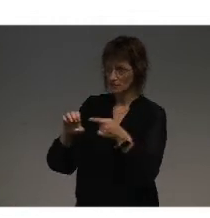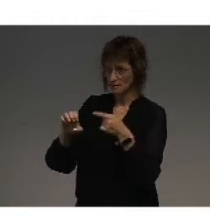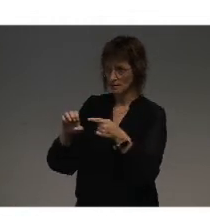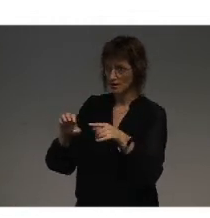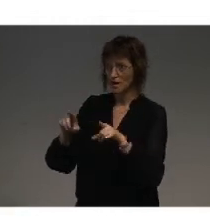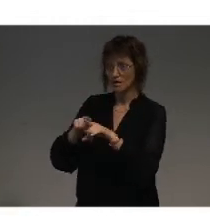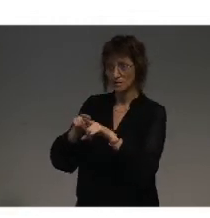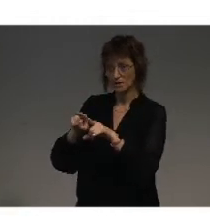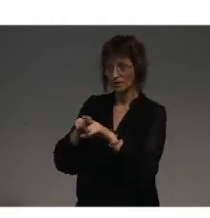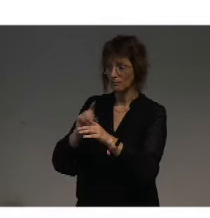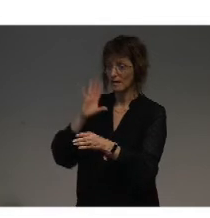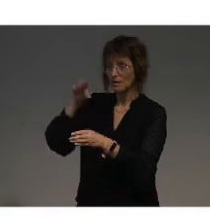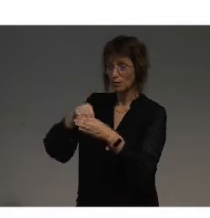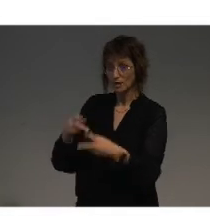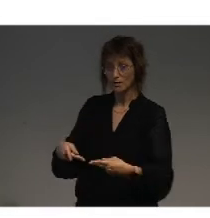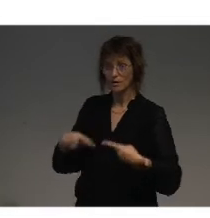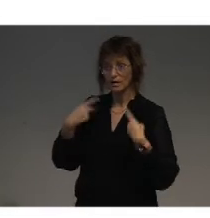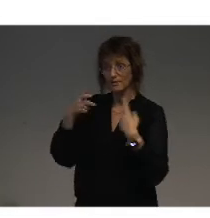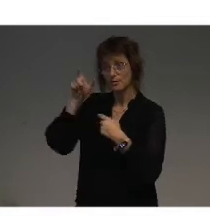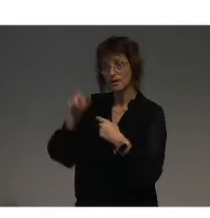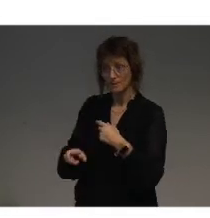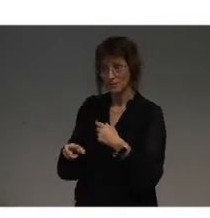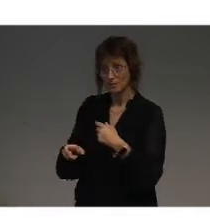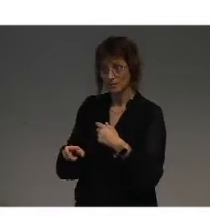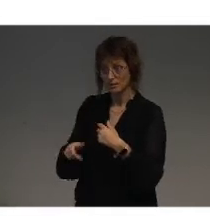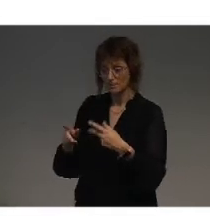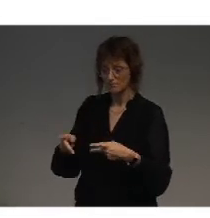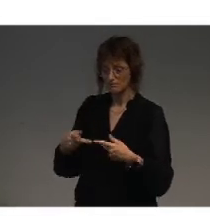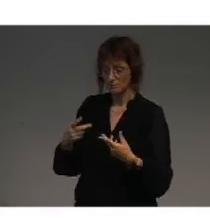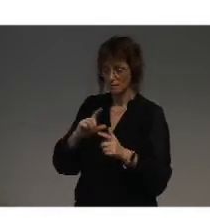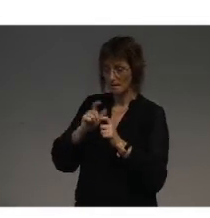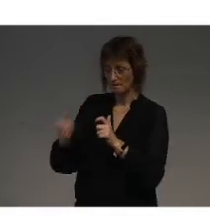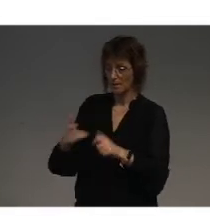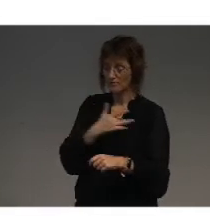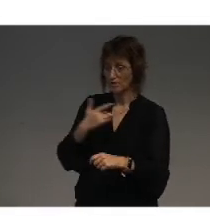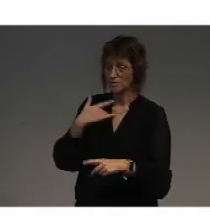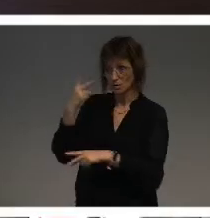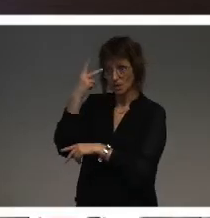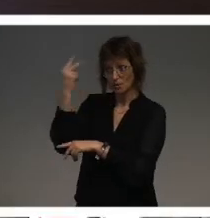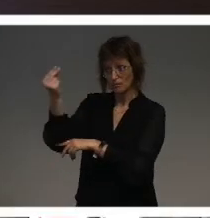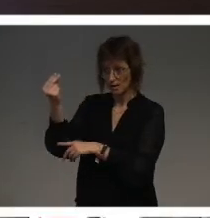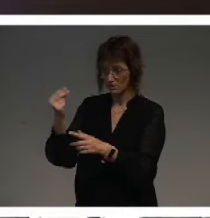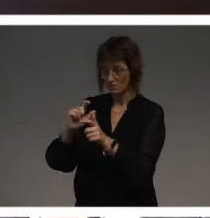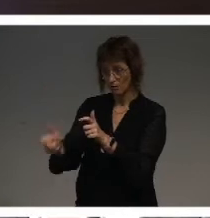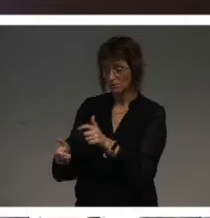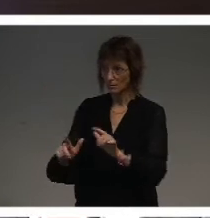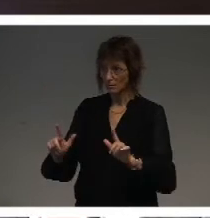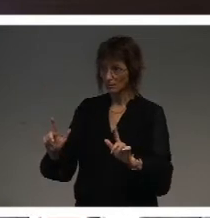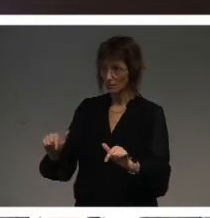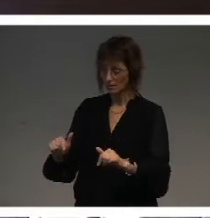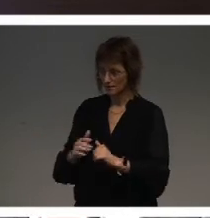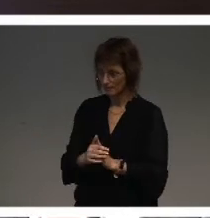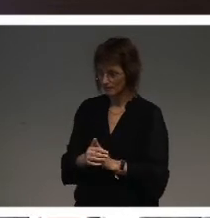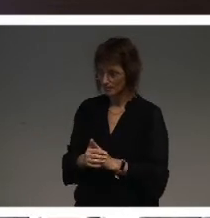sur la vie entière de l'ensemble des expositions qui peuvent influencer la santé humaine. Et donc quelque part le fait que ces